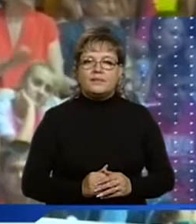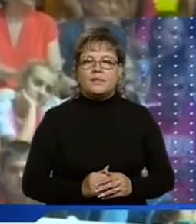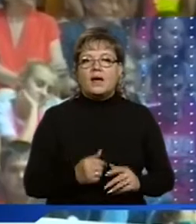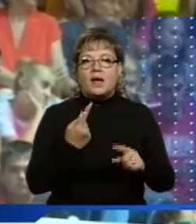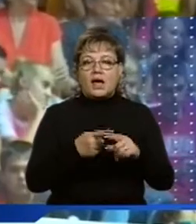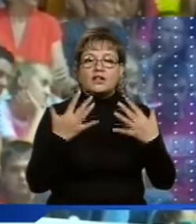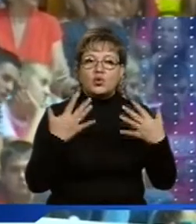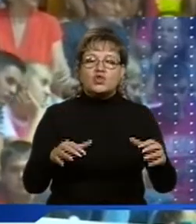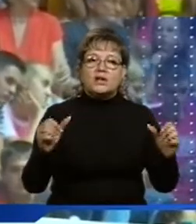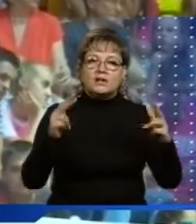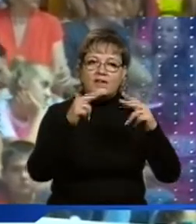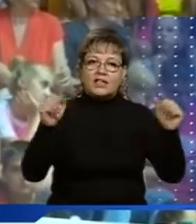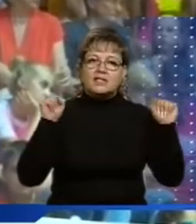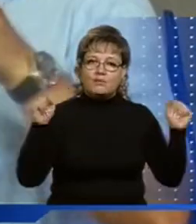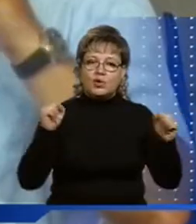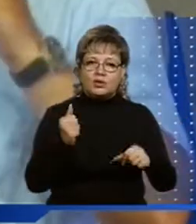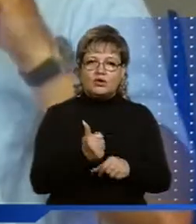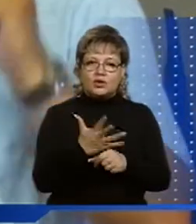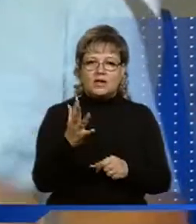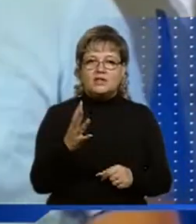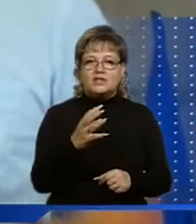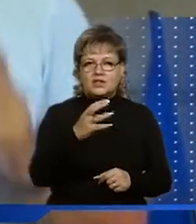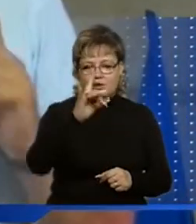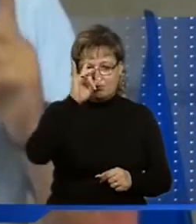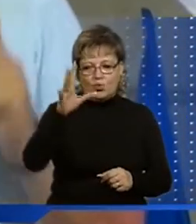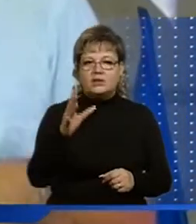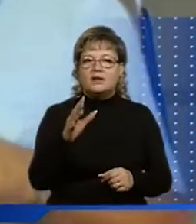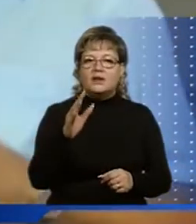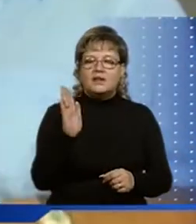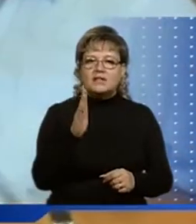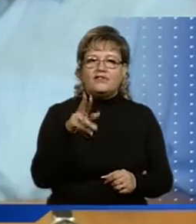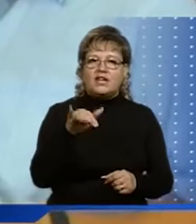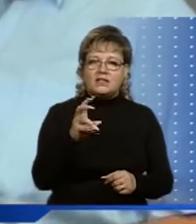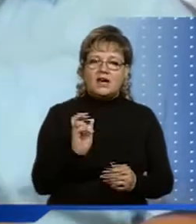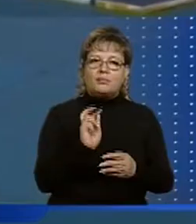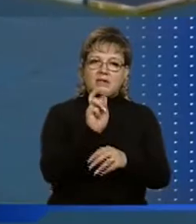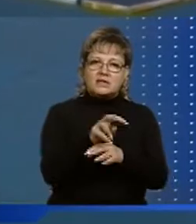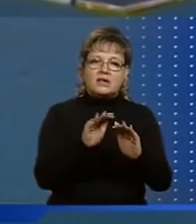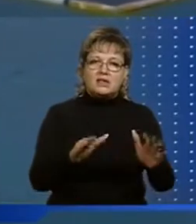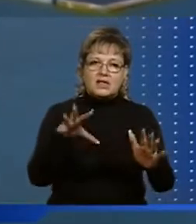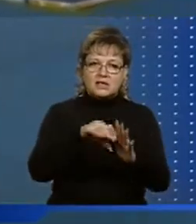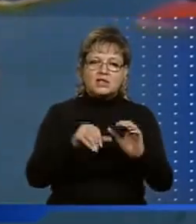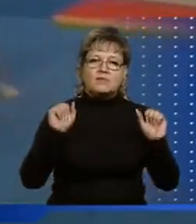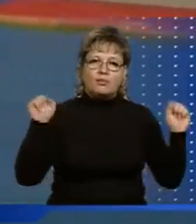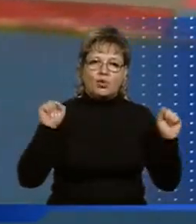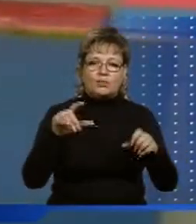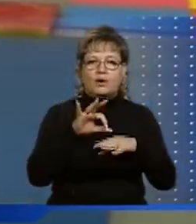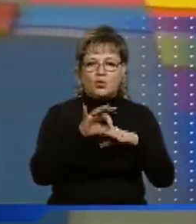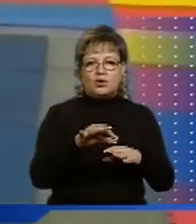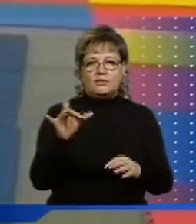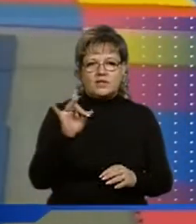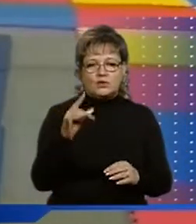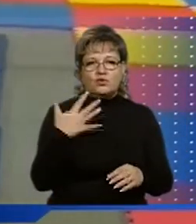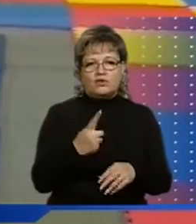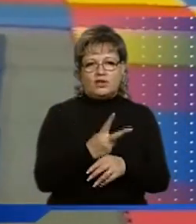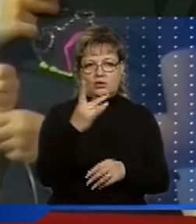А это уже дворец спорта. Трехкратный олимпийский чемпион Владислав Третьяк посетил фестиваль «Дети в спорт». Он проходит в Донской столице